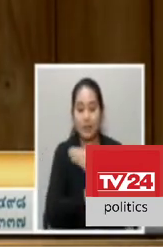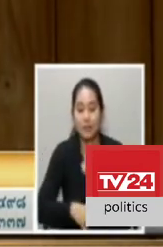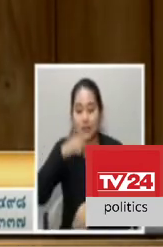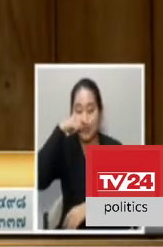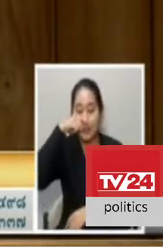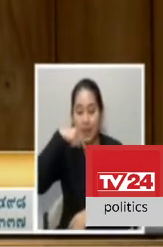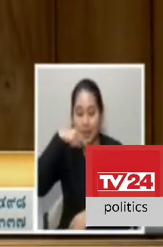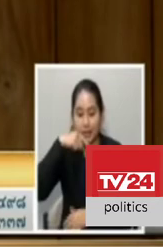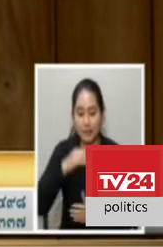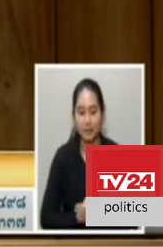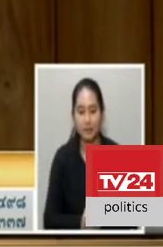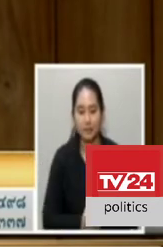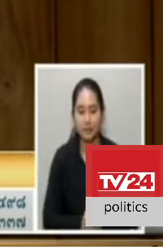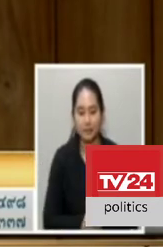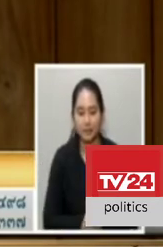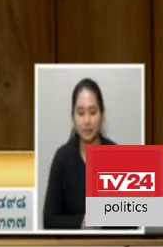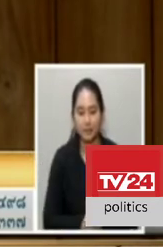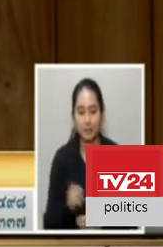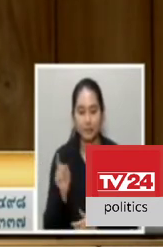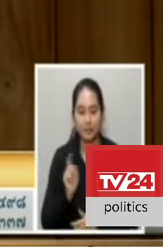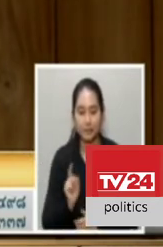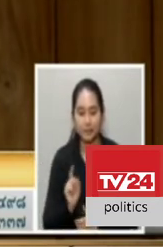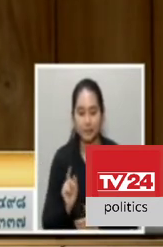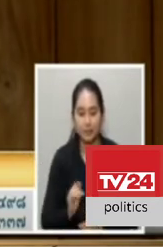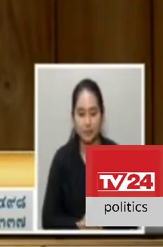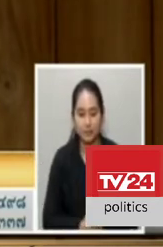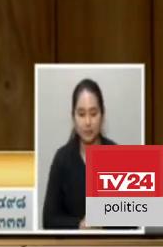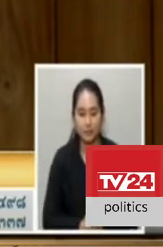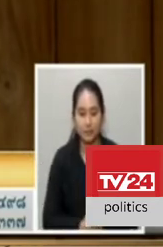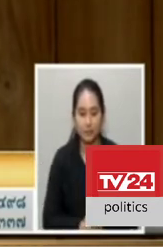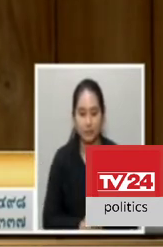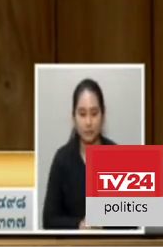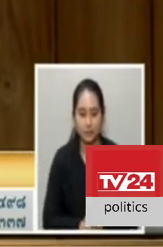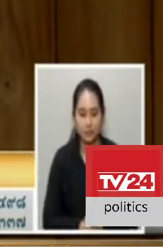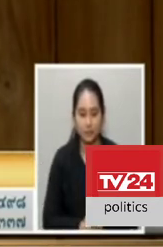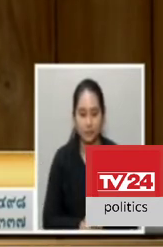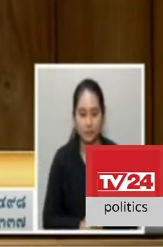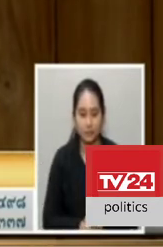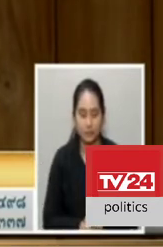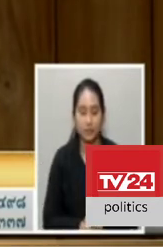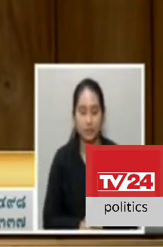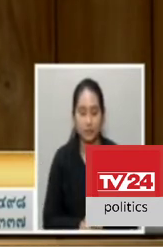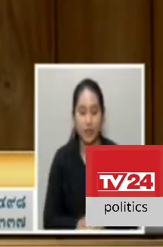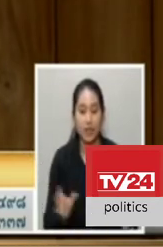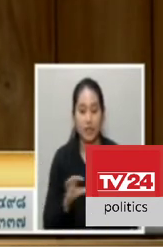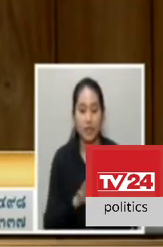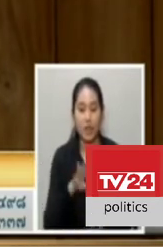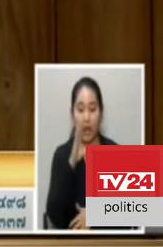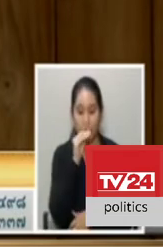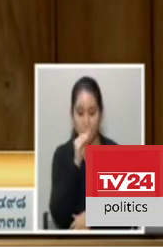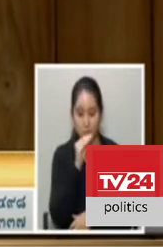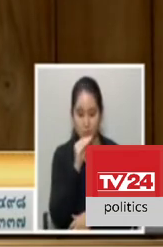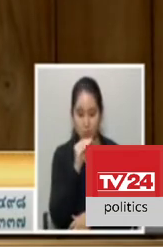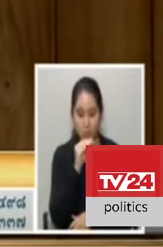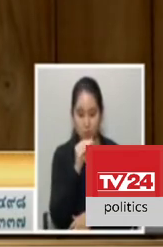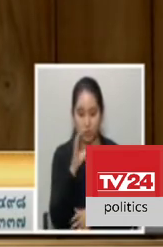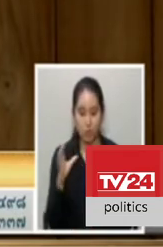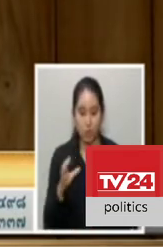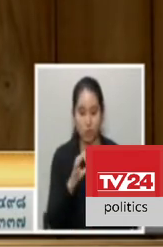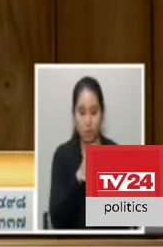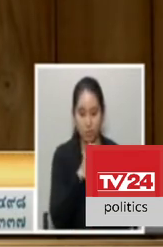ราเกือบจะพยายามรวบรัดในคำพูดนะฮะแต่ว่าพอได้ยินท่